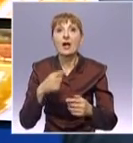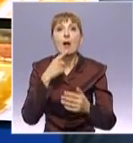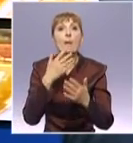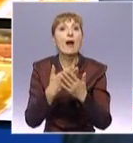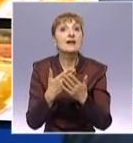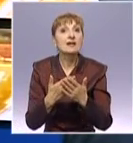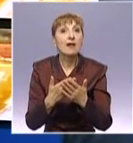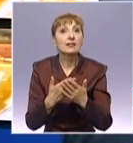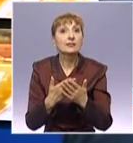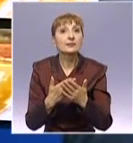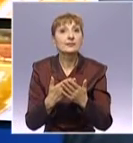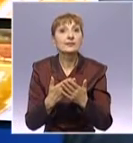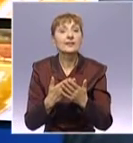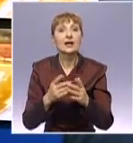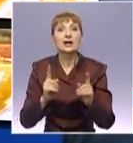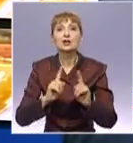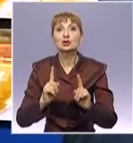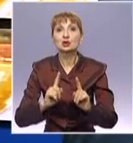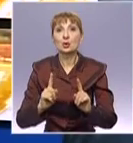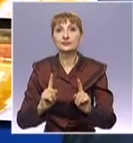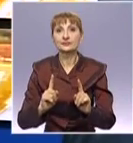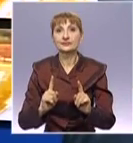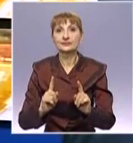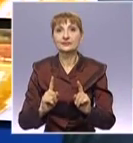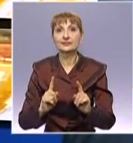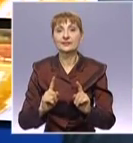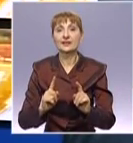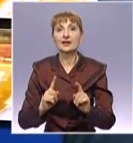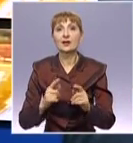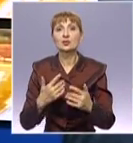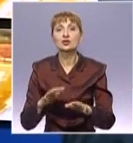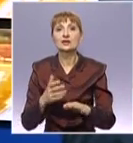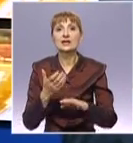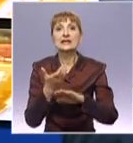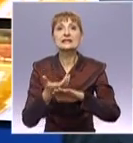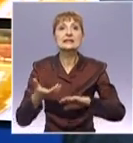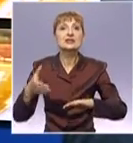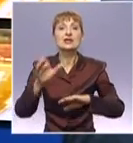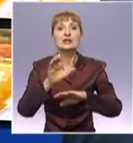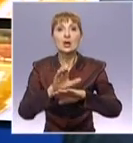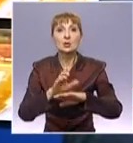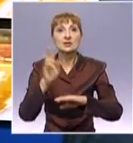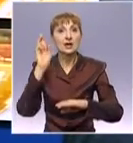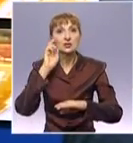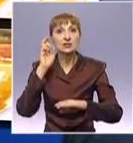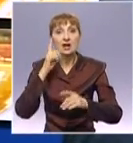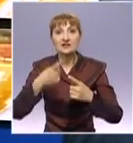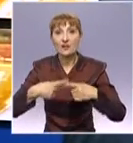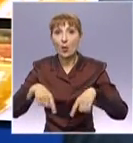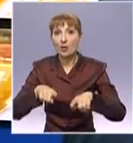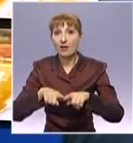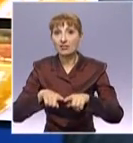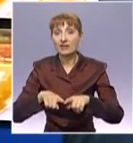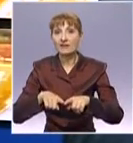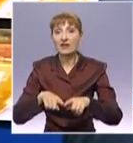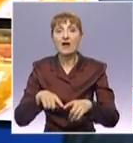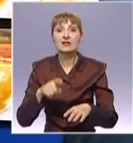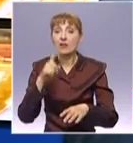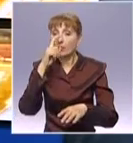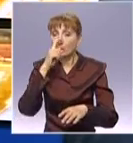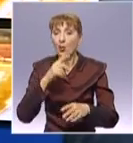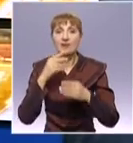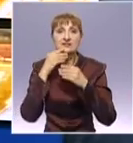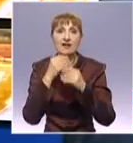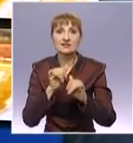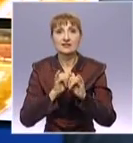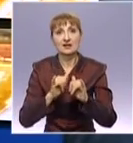показал на то, что излишняя нагрузка государственных органов, она негативно сказывается на